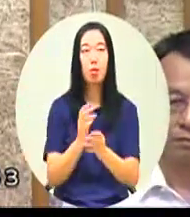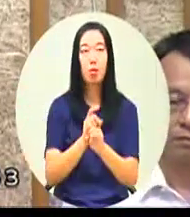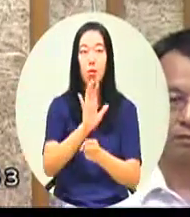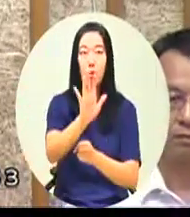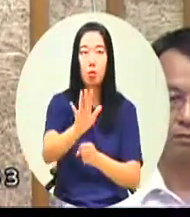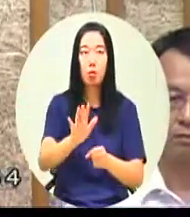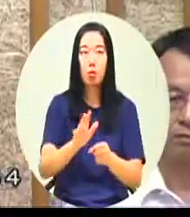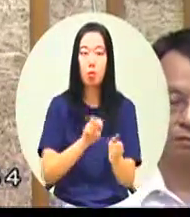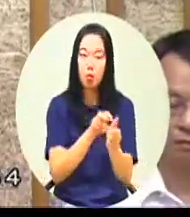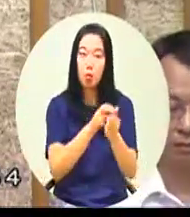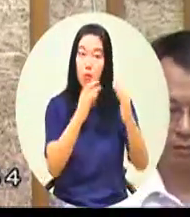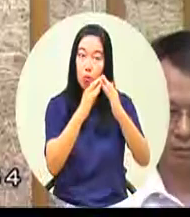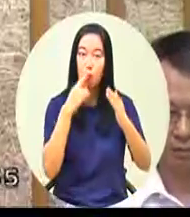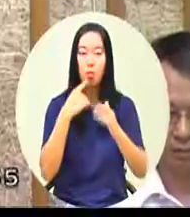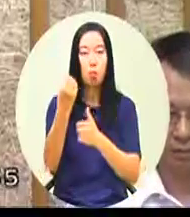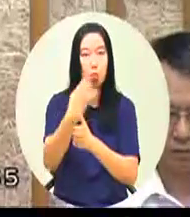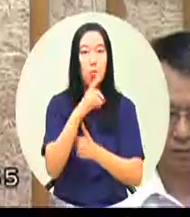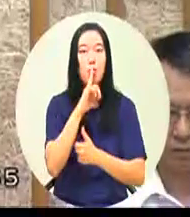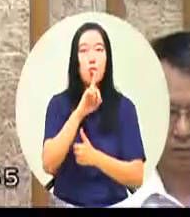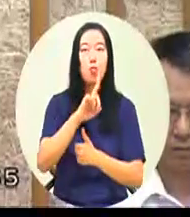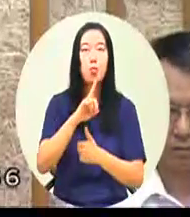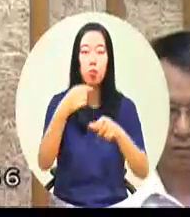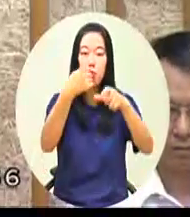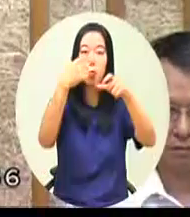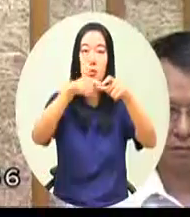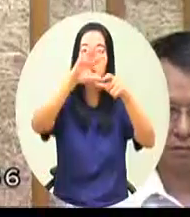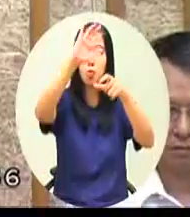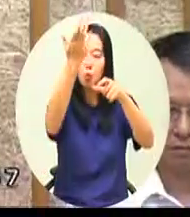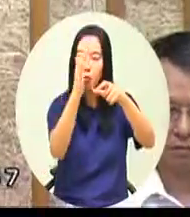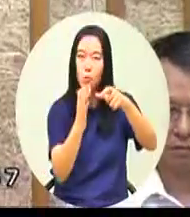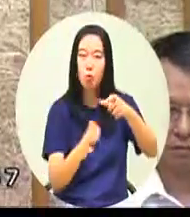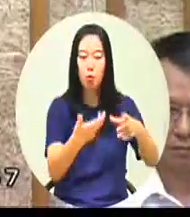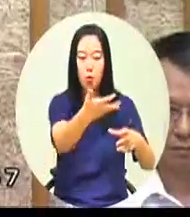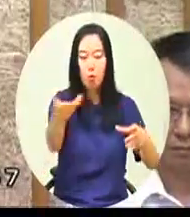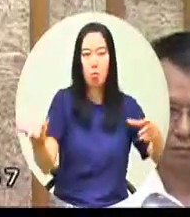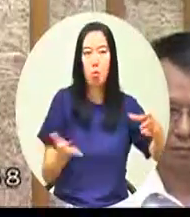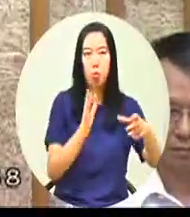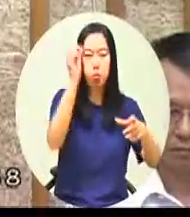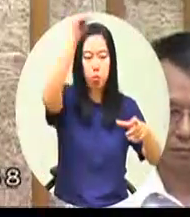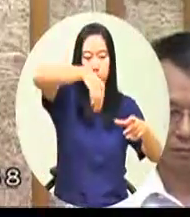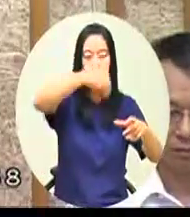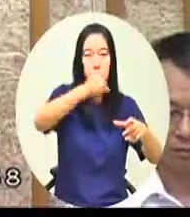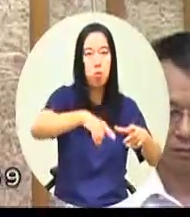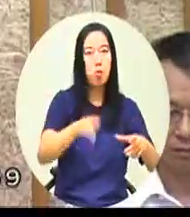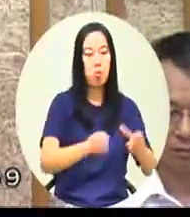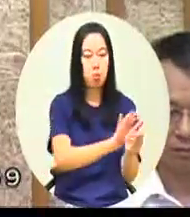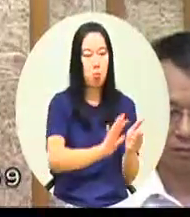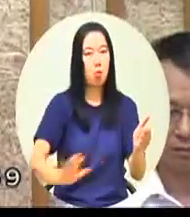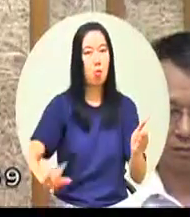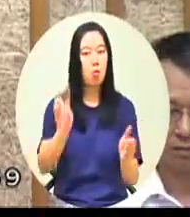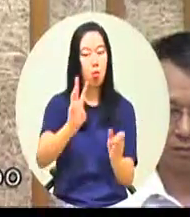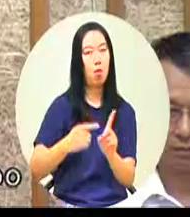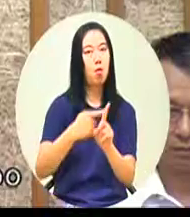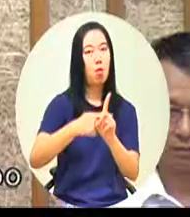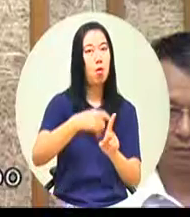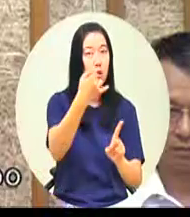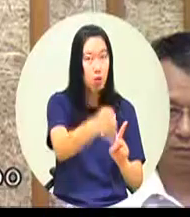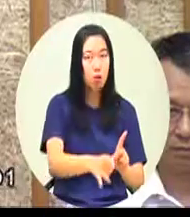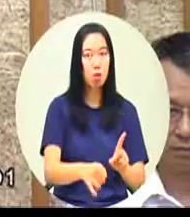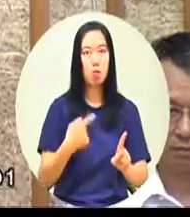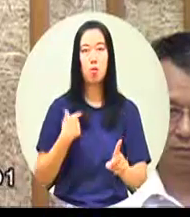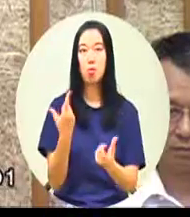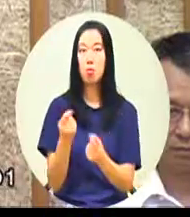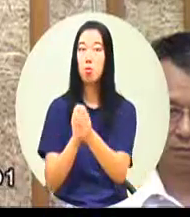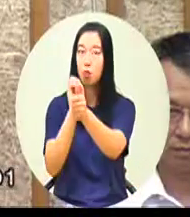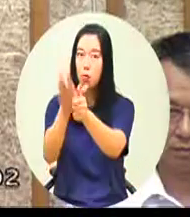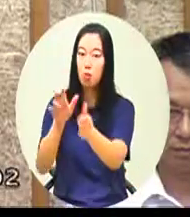好反映讲，因为落叶可能会影响水质的部分啊，所以讲其实吼，啊，另外就是咱一寡那么好用咱的用水